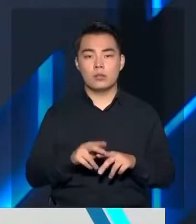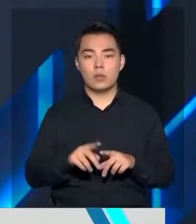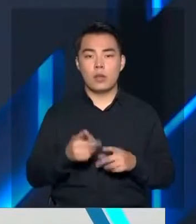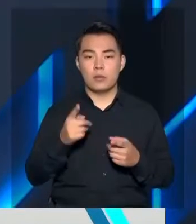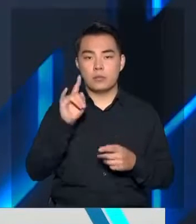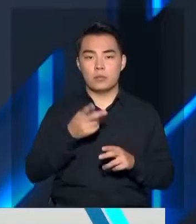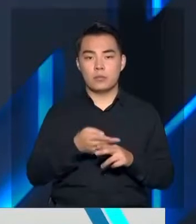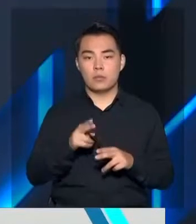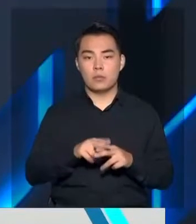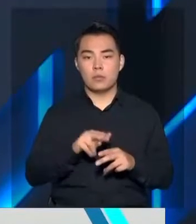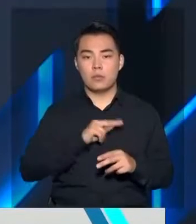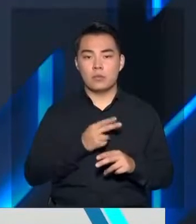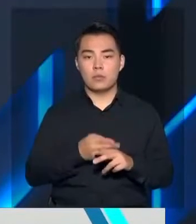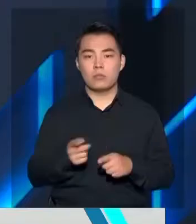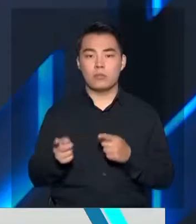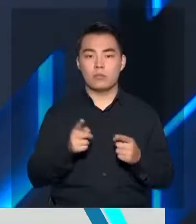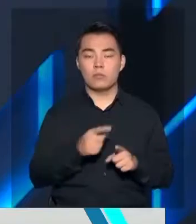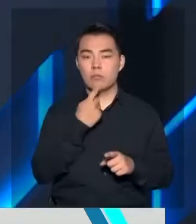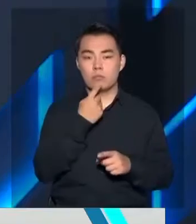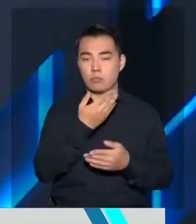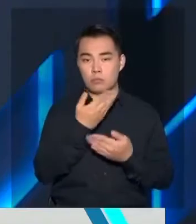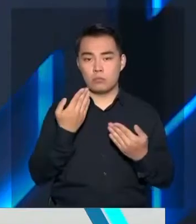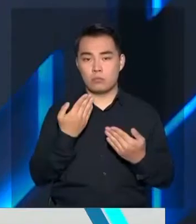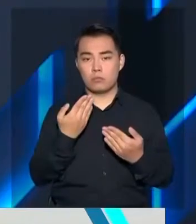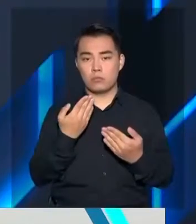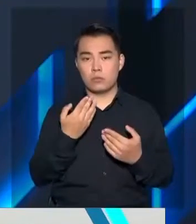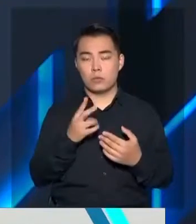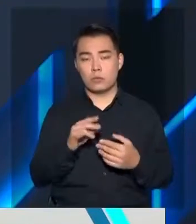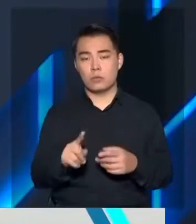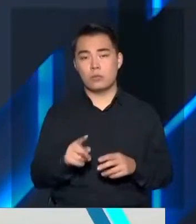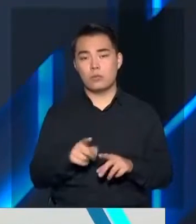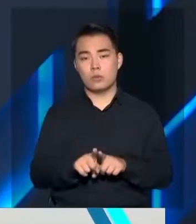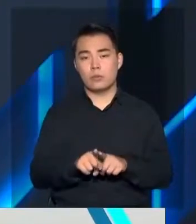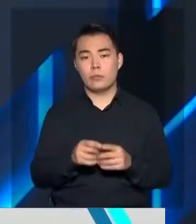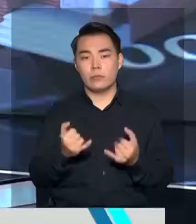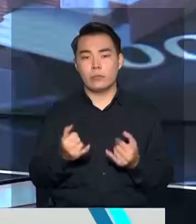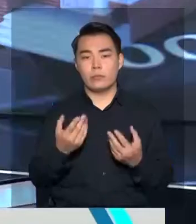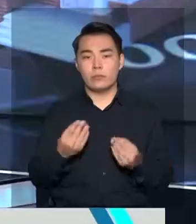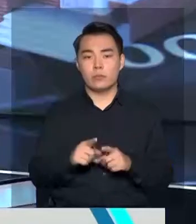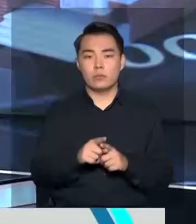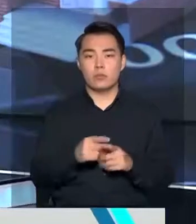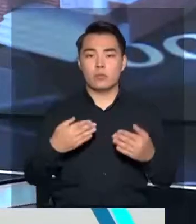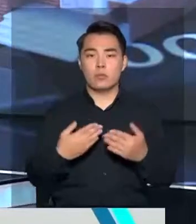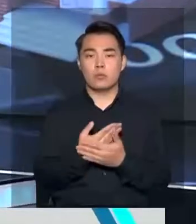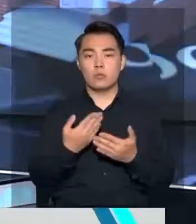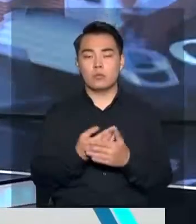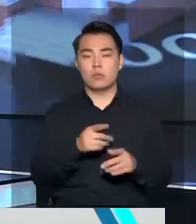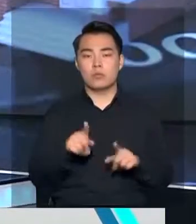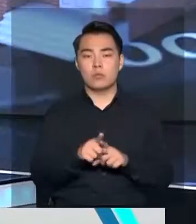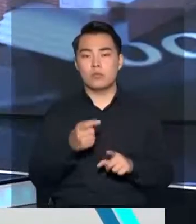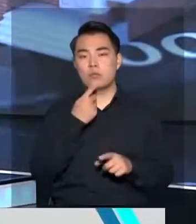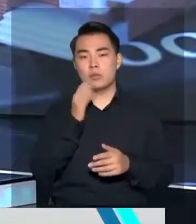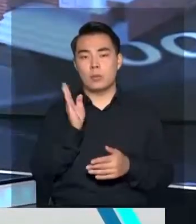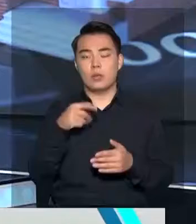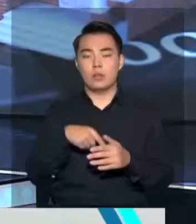көрсету қағидатына көшкеннен кейін қиындықтар туындамай ма? Енді кез келген жаңашылдықта өзіңіз білесіз, бастамасында қиындықтар болуы мүмкін,